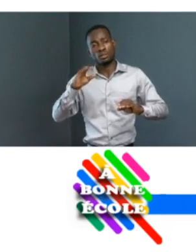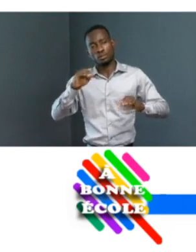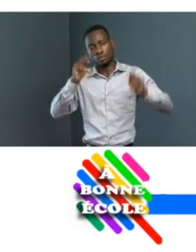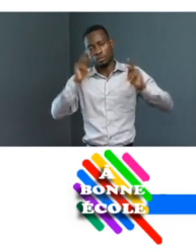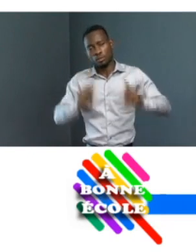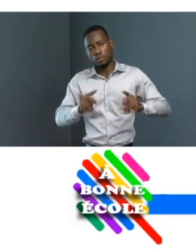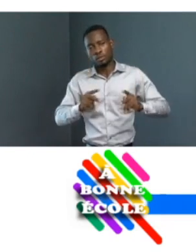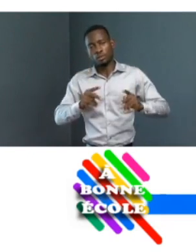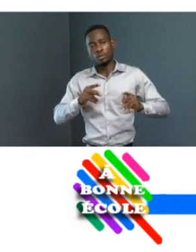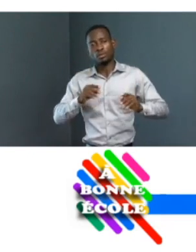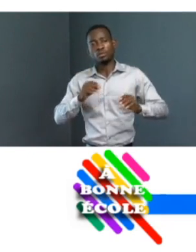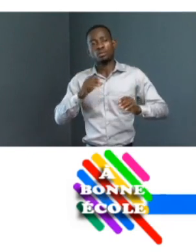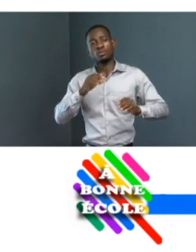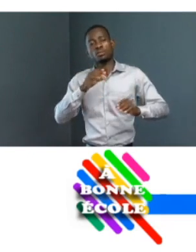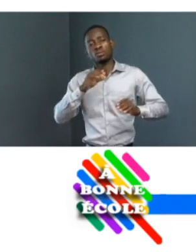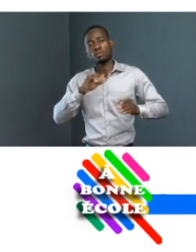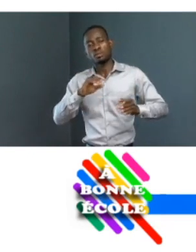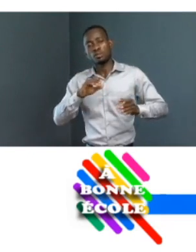d'une infection?